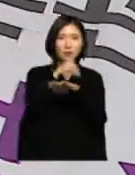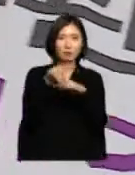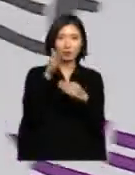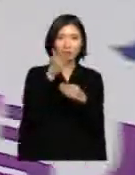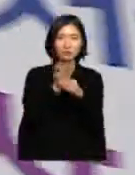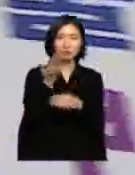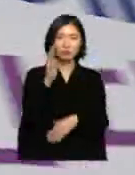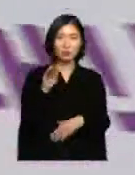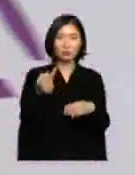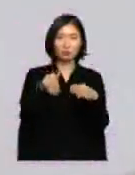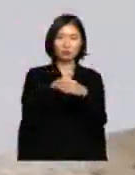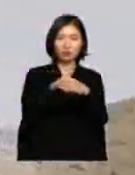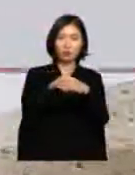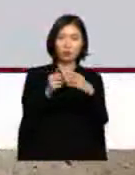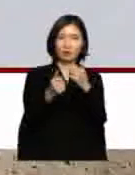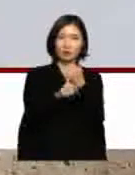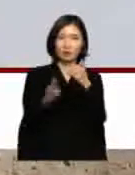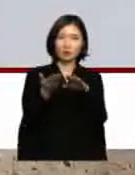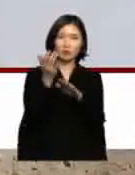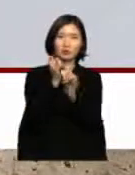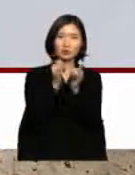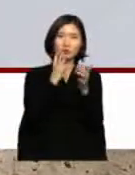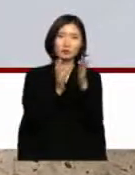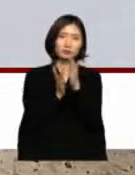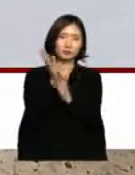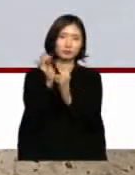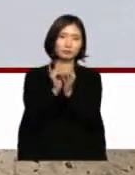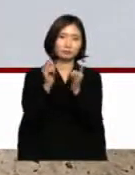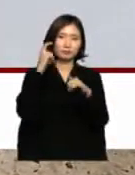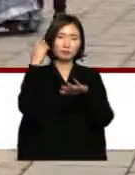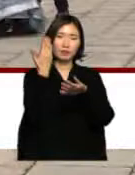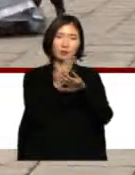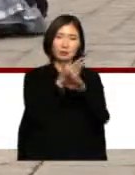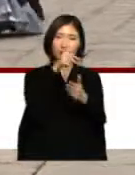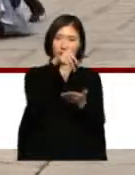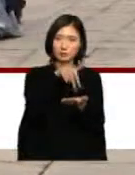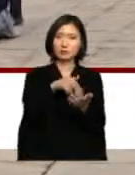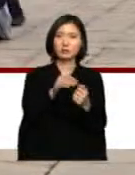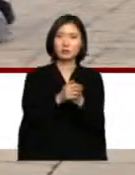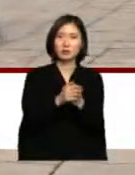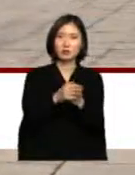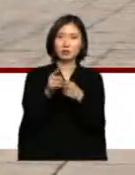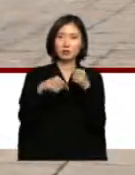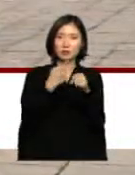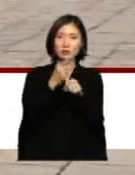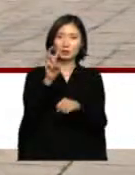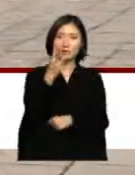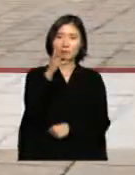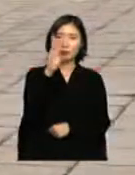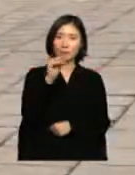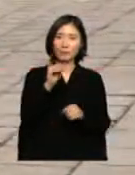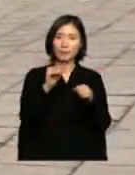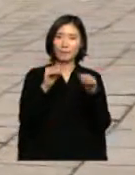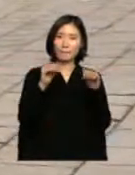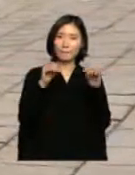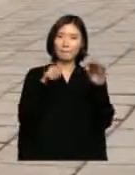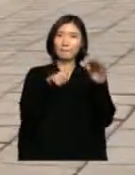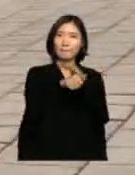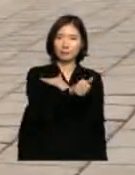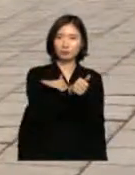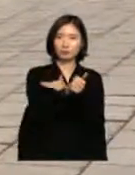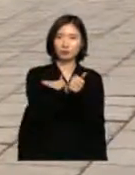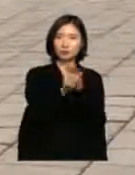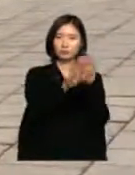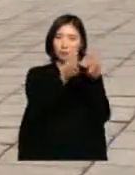대해 문학의 원로들을 비롯해 서울시 주민들은 반대하는 입장입니다. 연간 300만 명이 방문하는